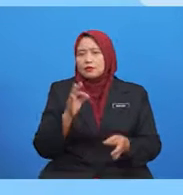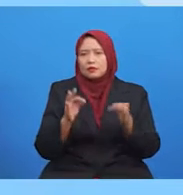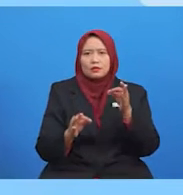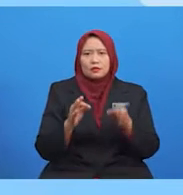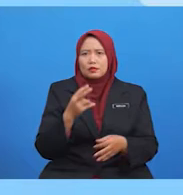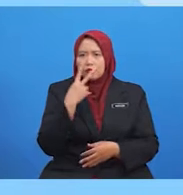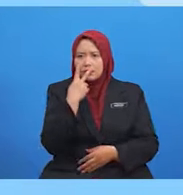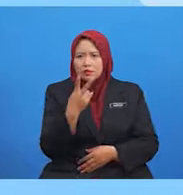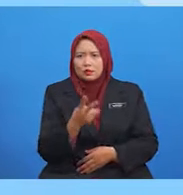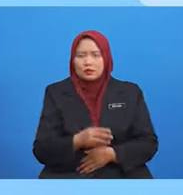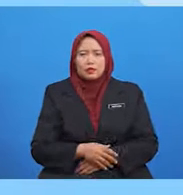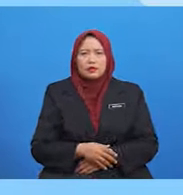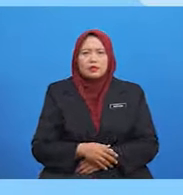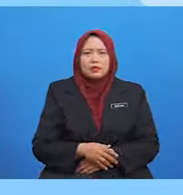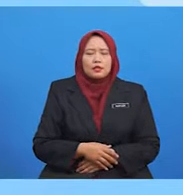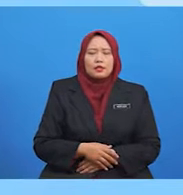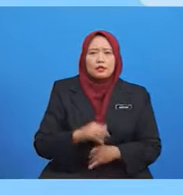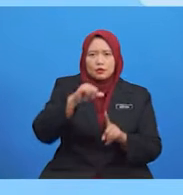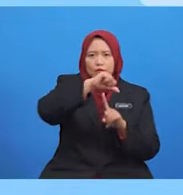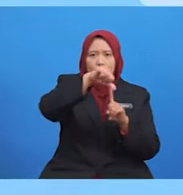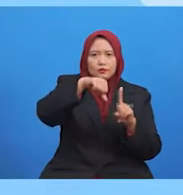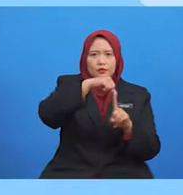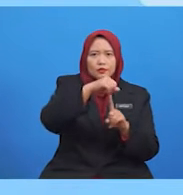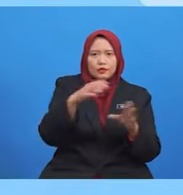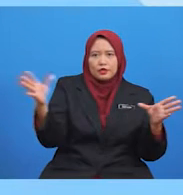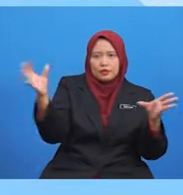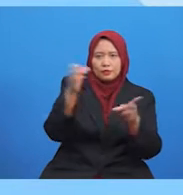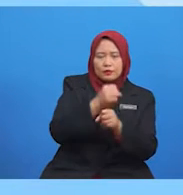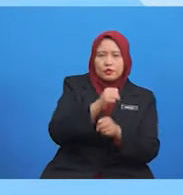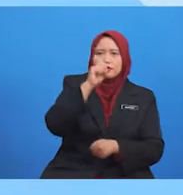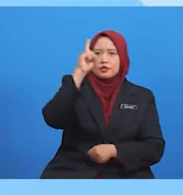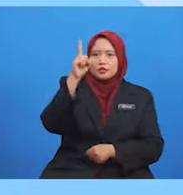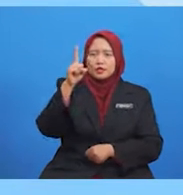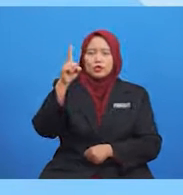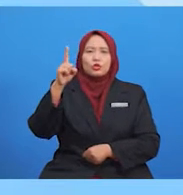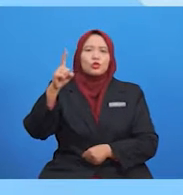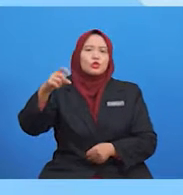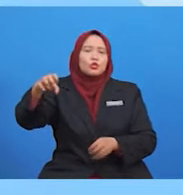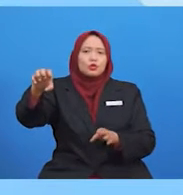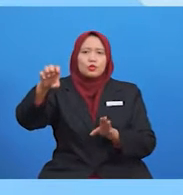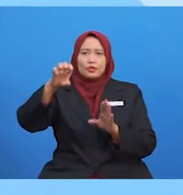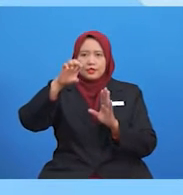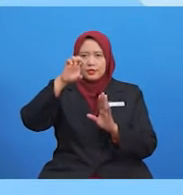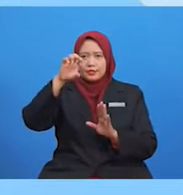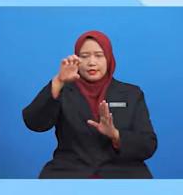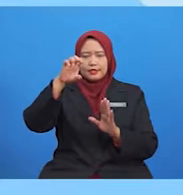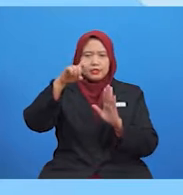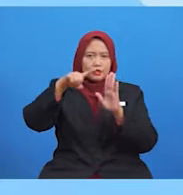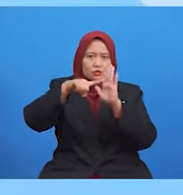Jika dilihat di sini, apabila atom klorin ini menerima satu elektron, maka apa yang